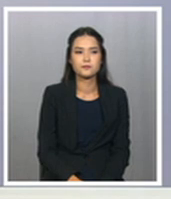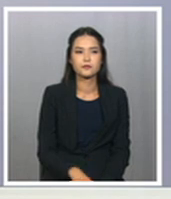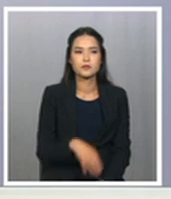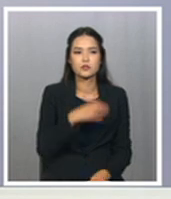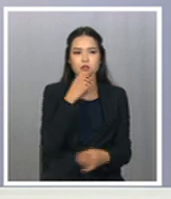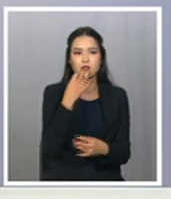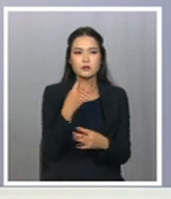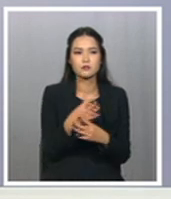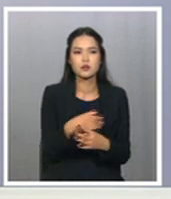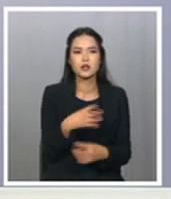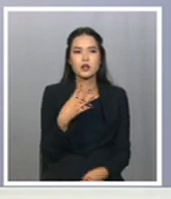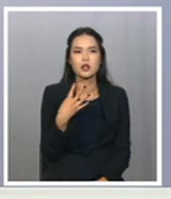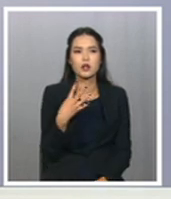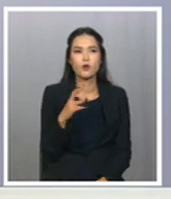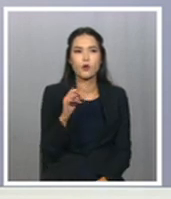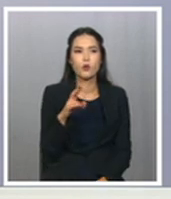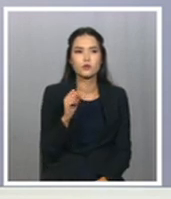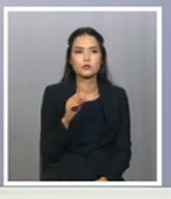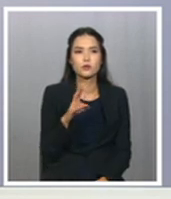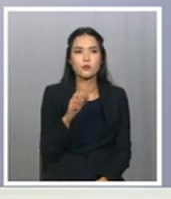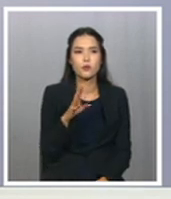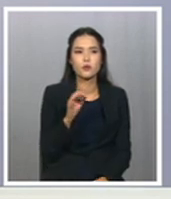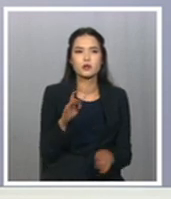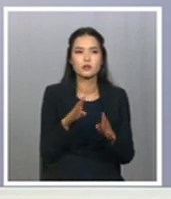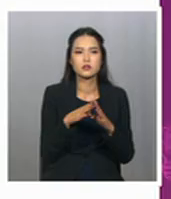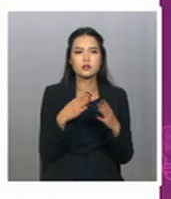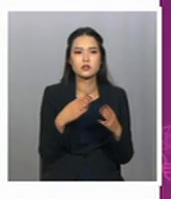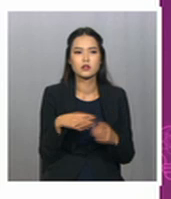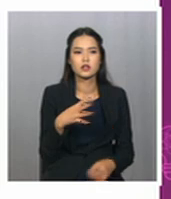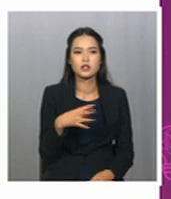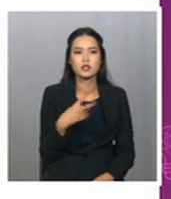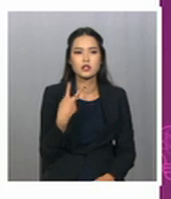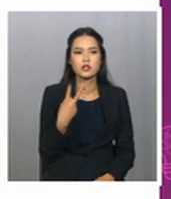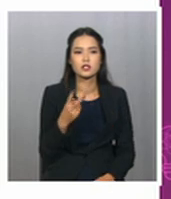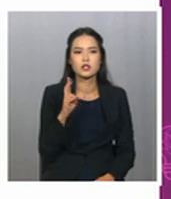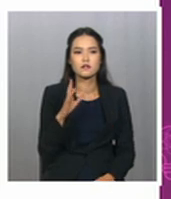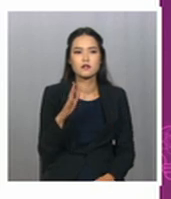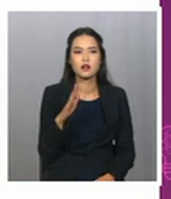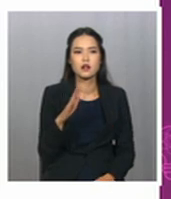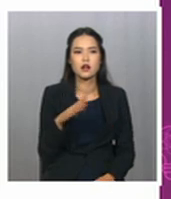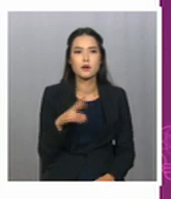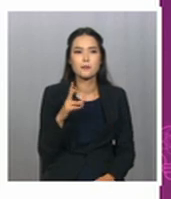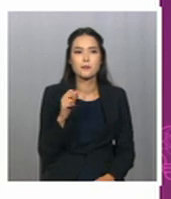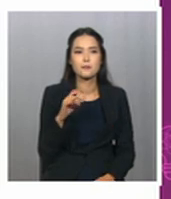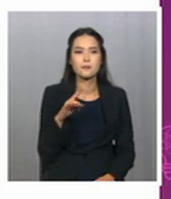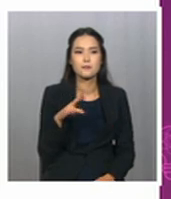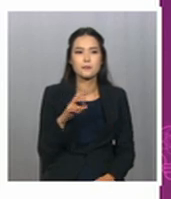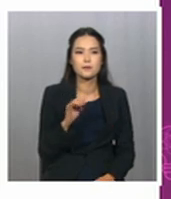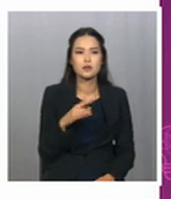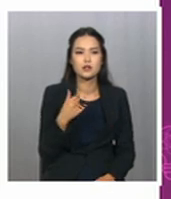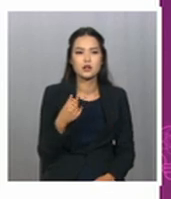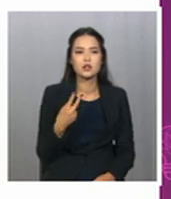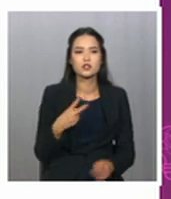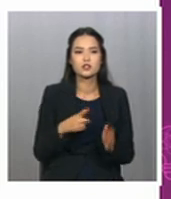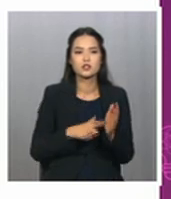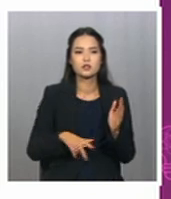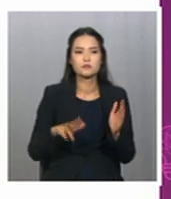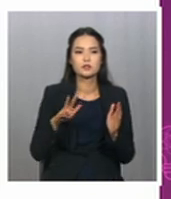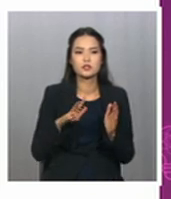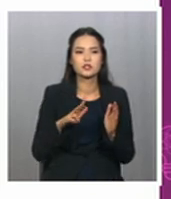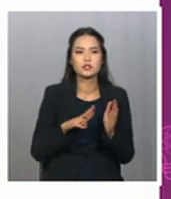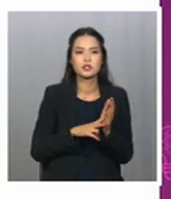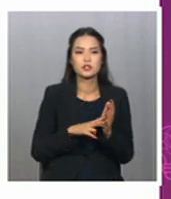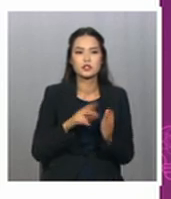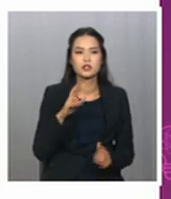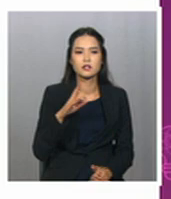Жауабы, конустың бүйір бетінің ауданы 42 пи квадрат бірлікке тең, толық бетінің ауданы 78 пи